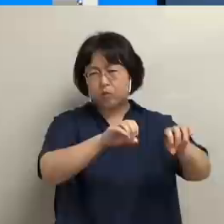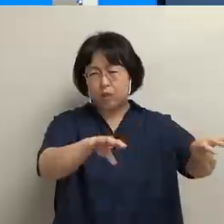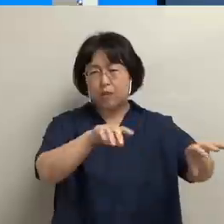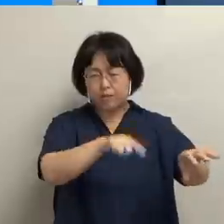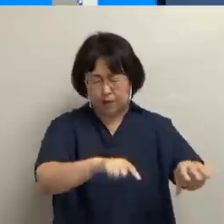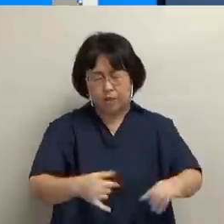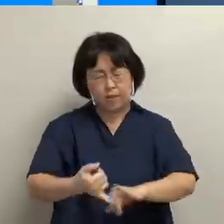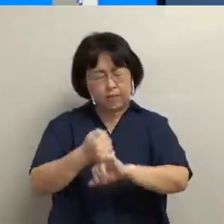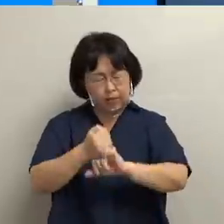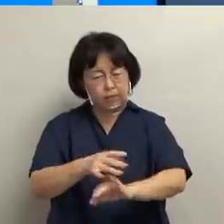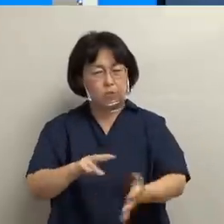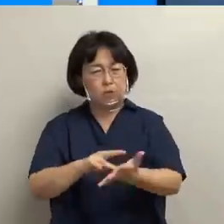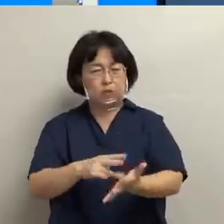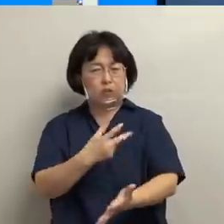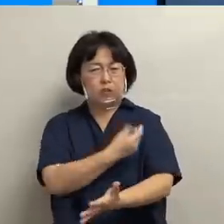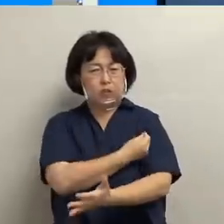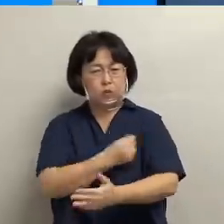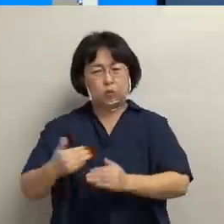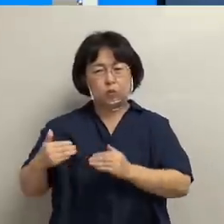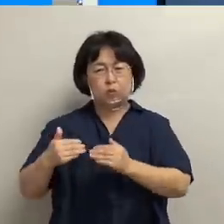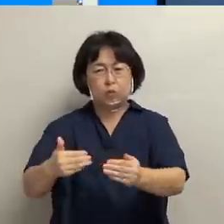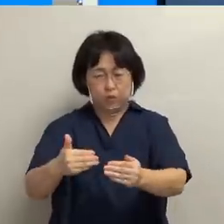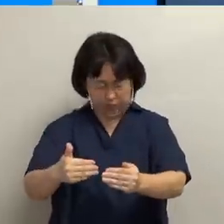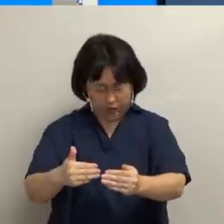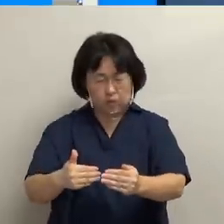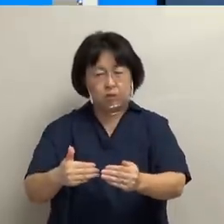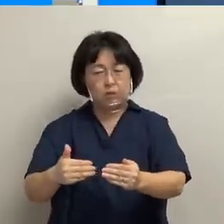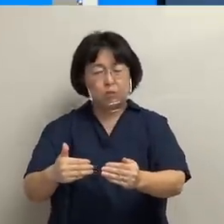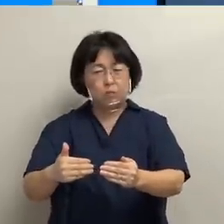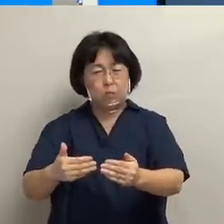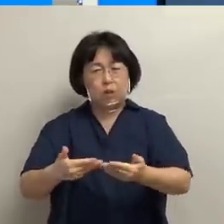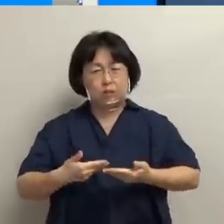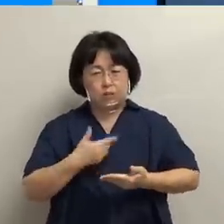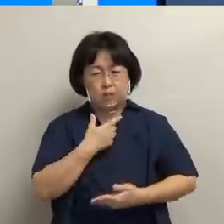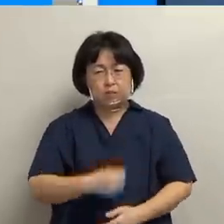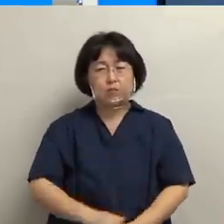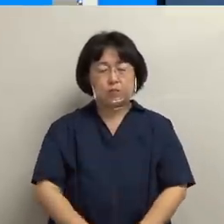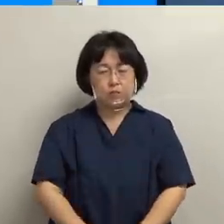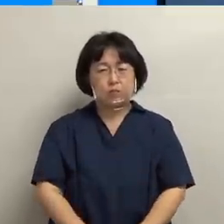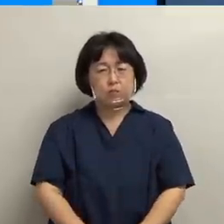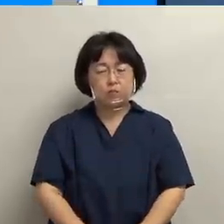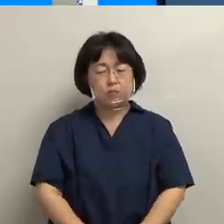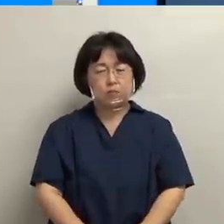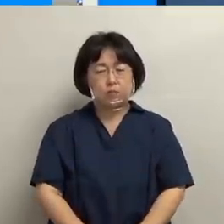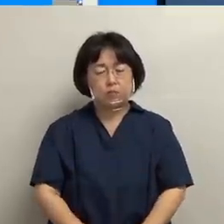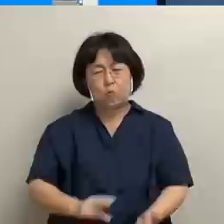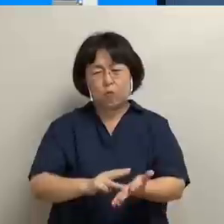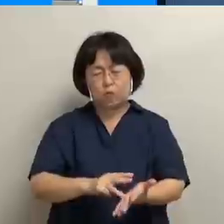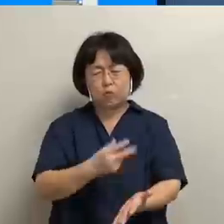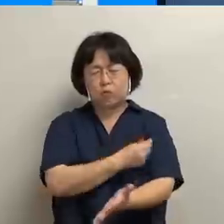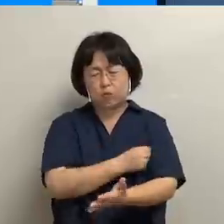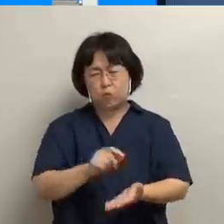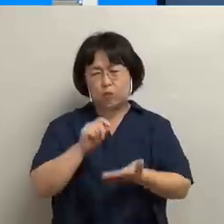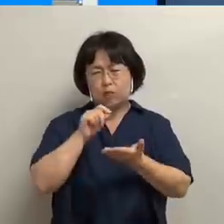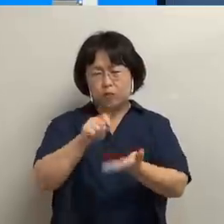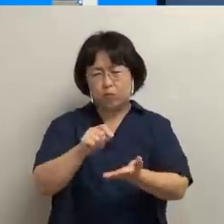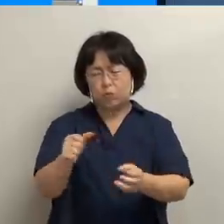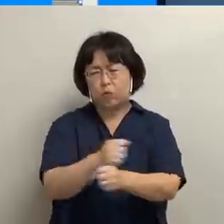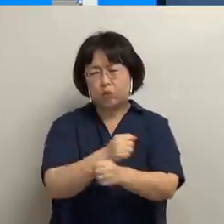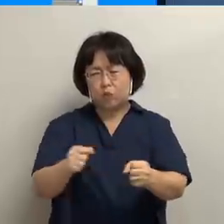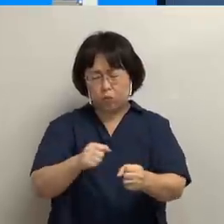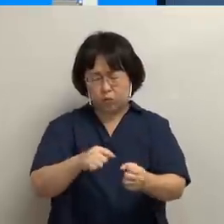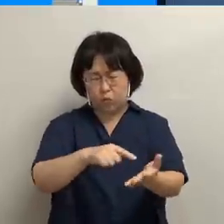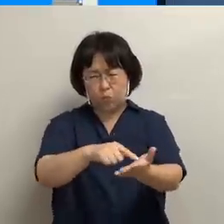あのこういうインセンティブのなんているしか授業にもご参加をいただければというふうに